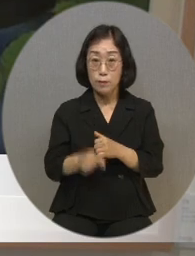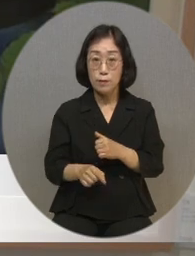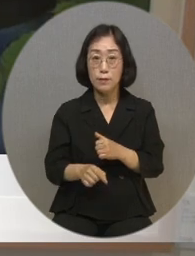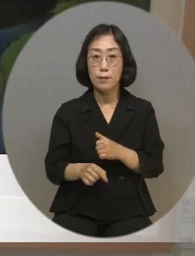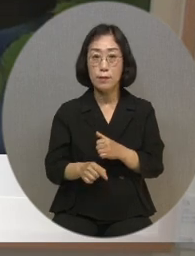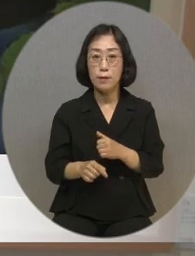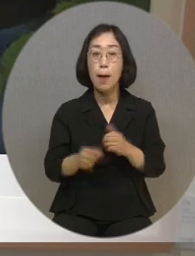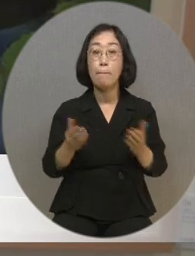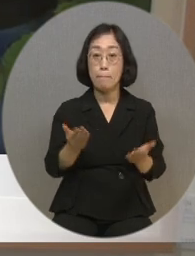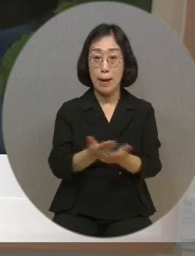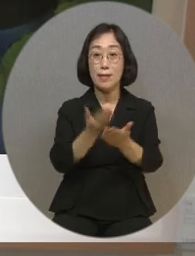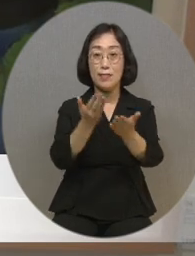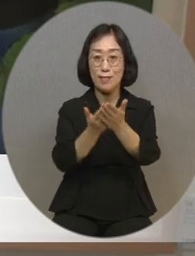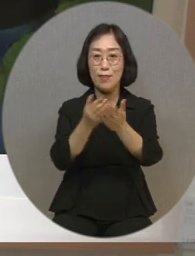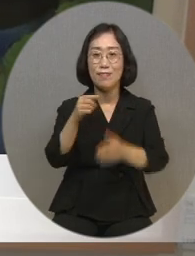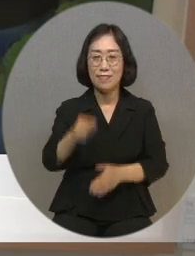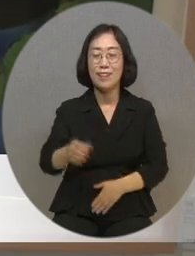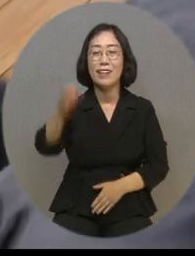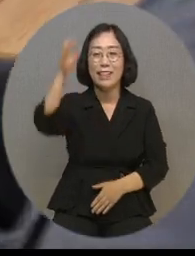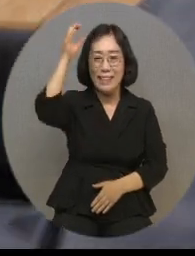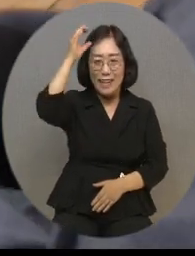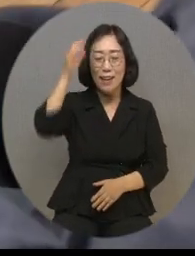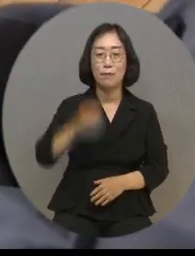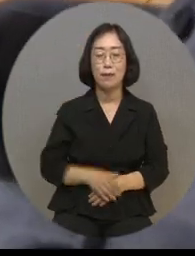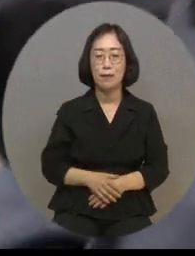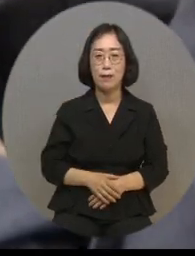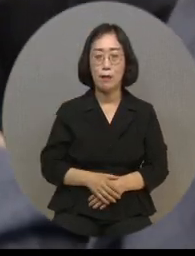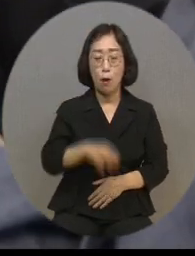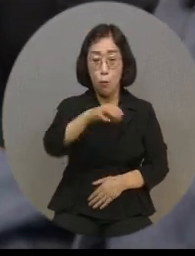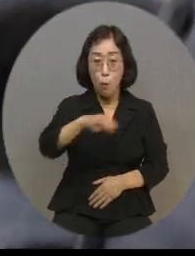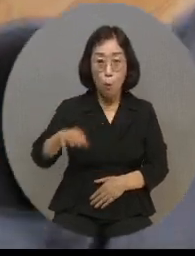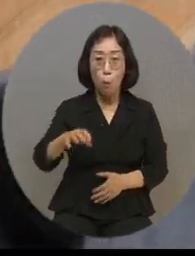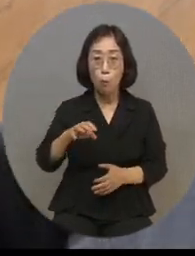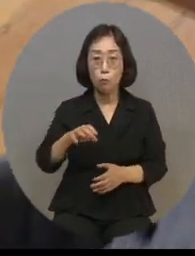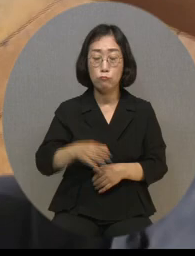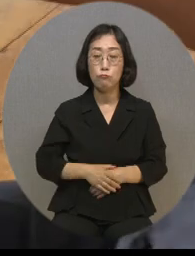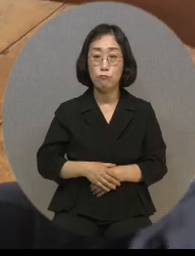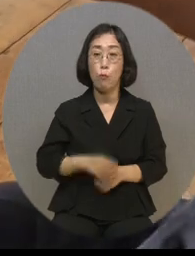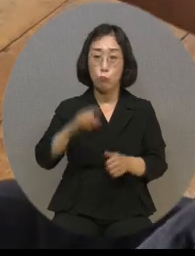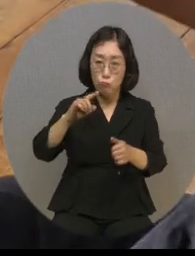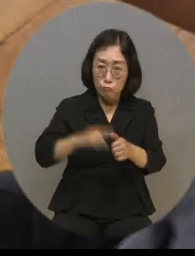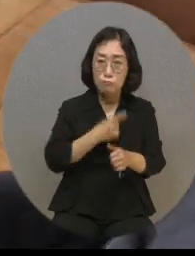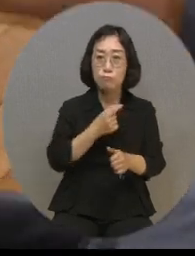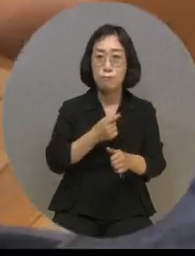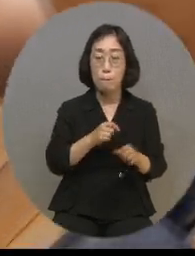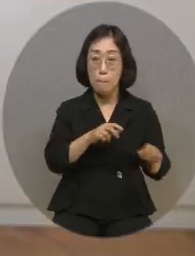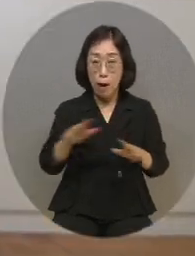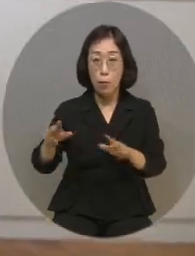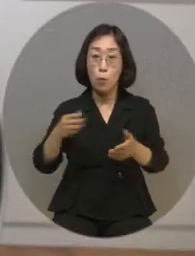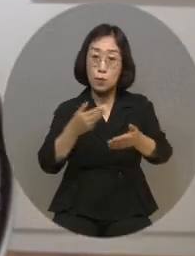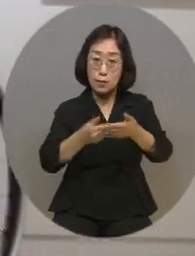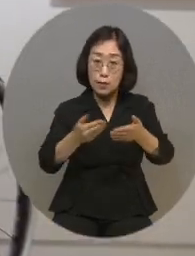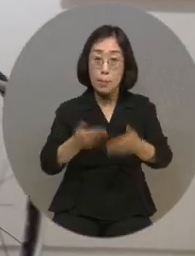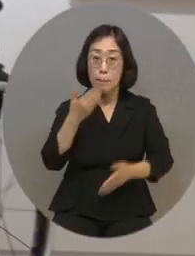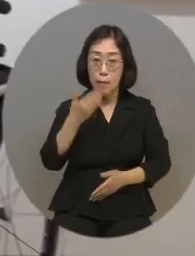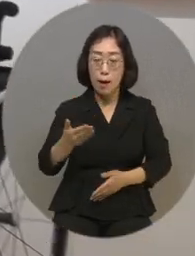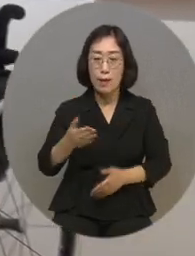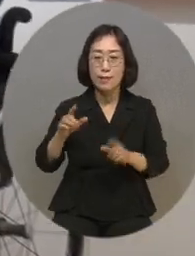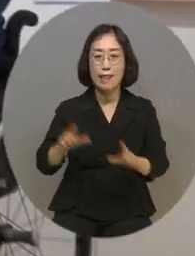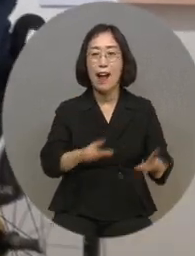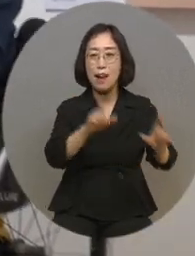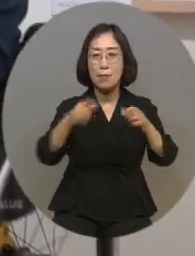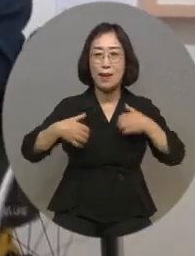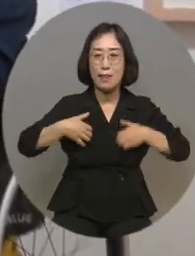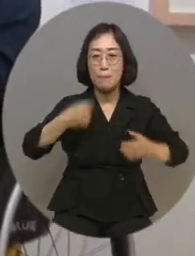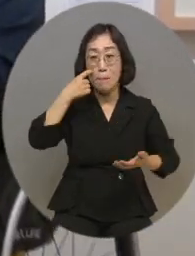크게 열어갈 것을 기대합니다. 어디에서나 마음이 동하면 그릴 수 있는 그 세계를 통해 삶의 기쁨을